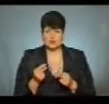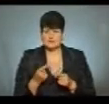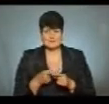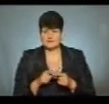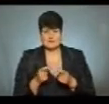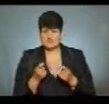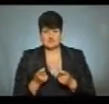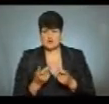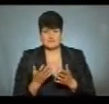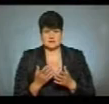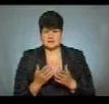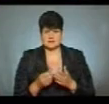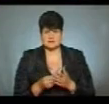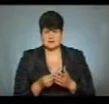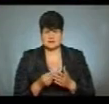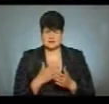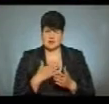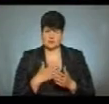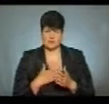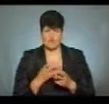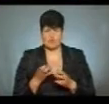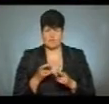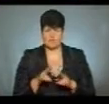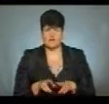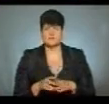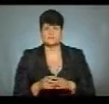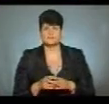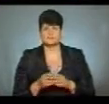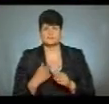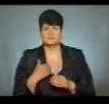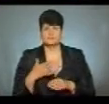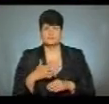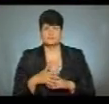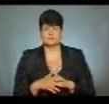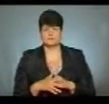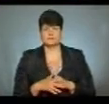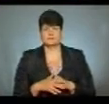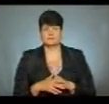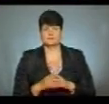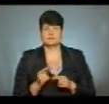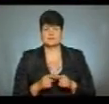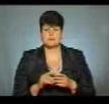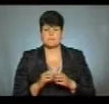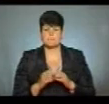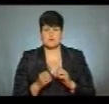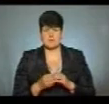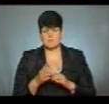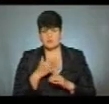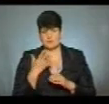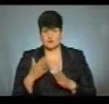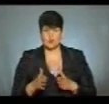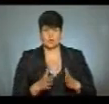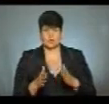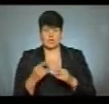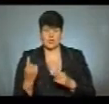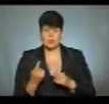дешеве задоволення, ми розуміємо, що і ну, це така проблема, скажімо, багатьох доріг області,